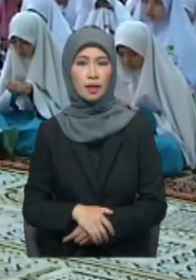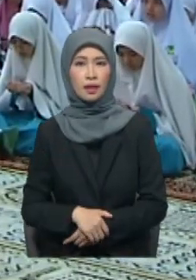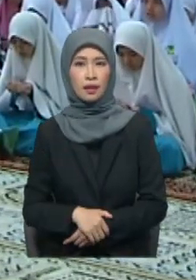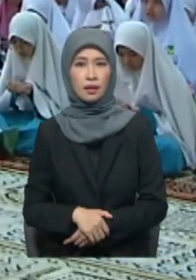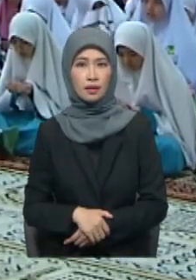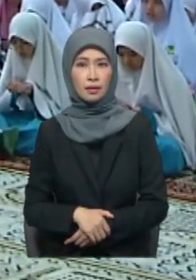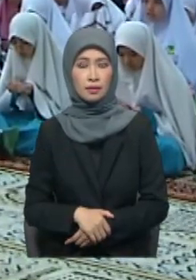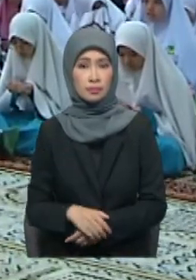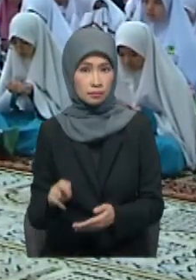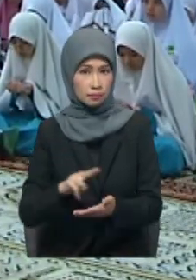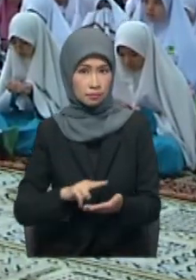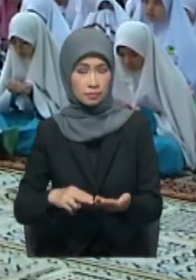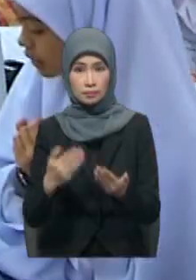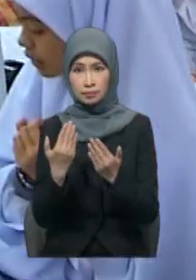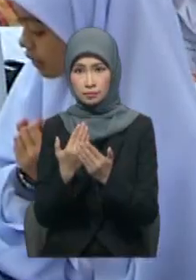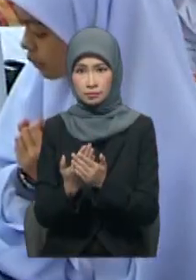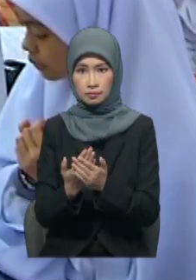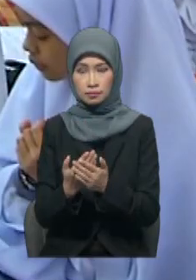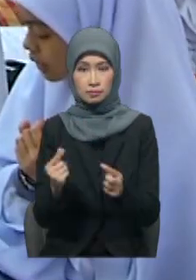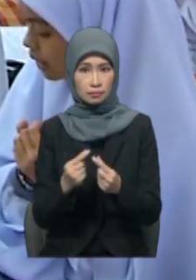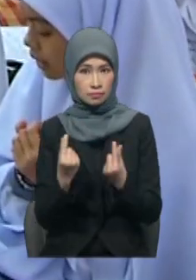bkiah membaca doa